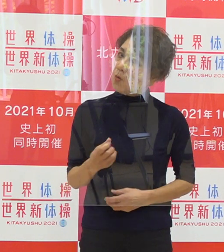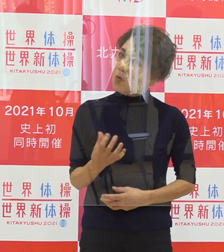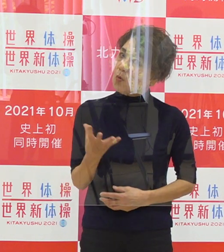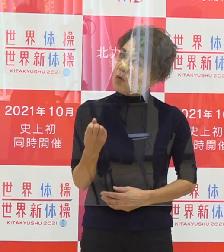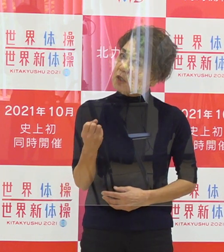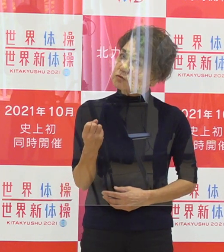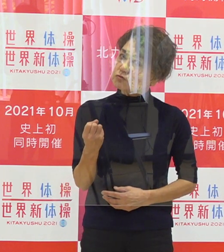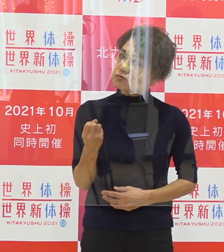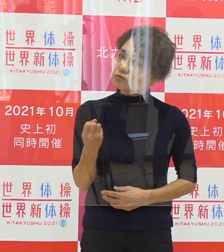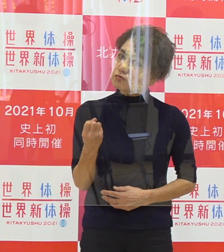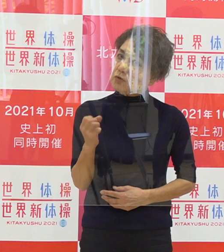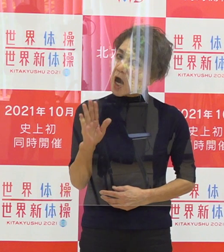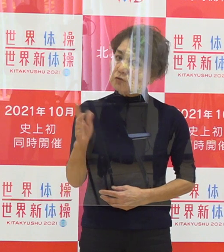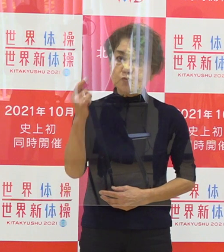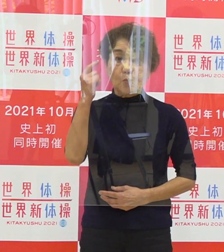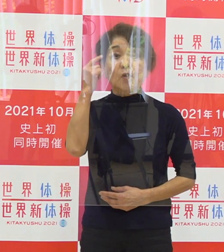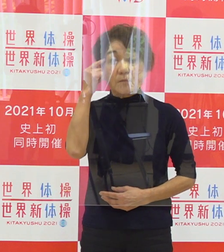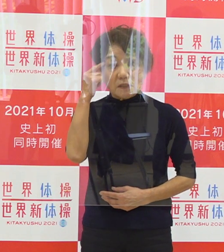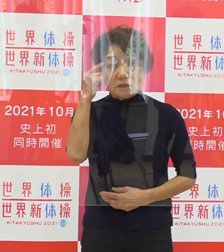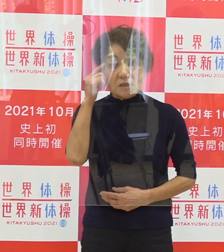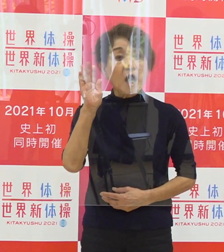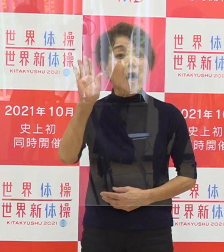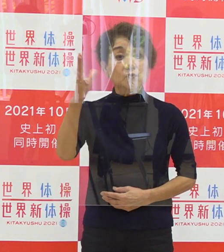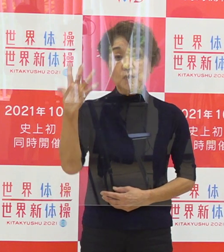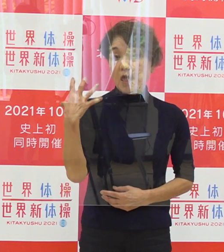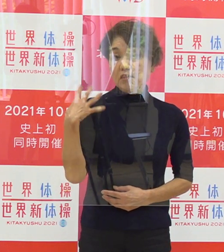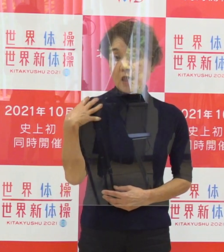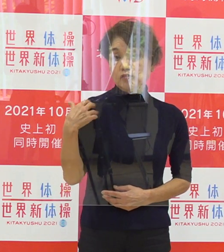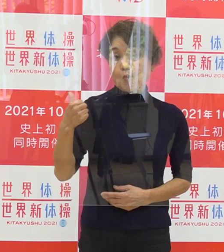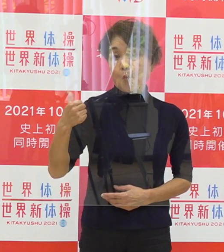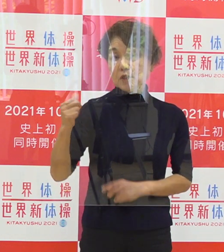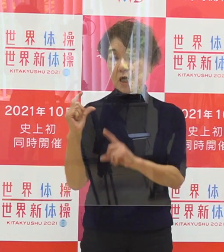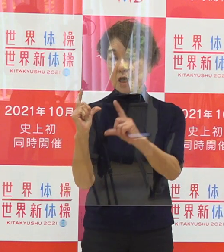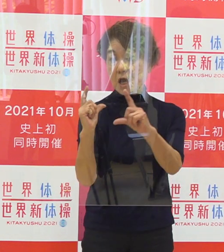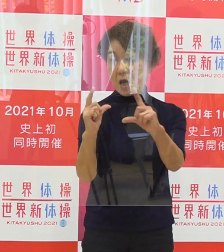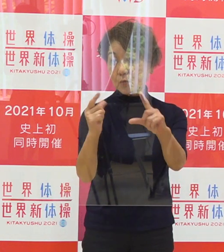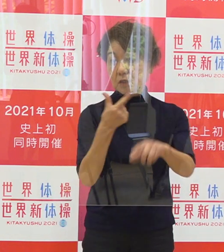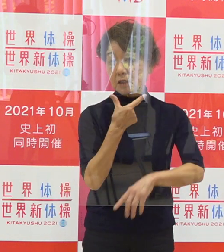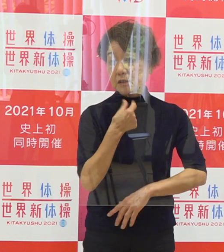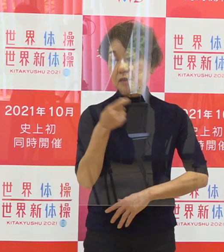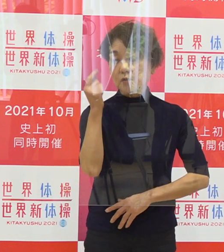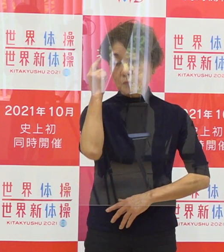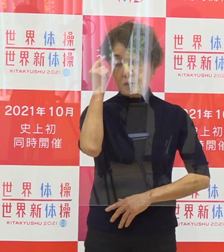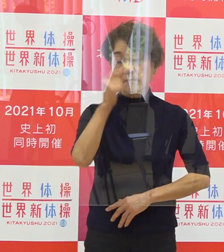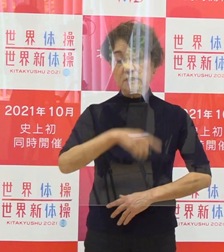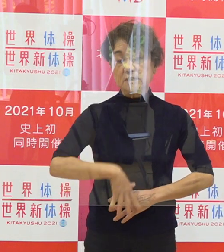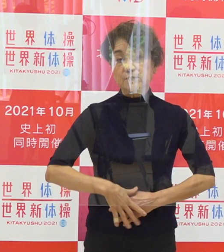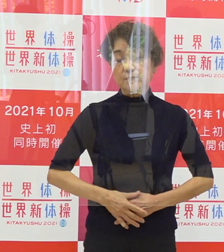ということも、それは後ほどじゃあお答えさせていただきます。